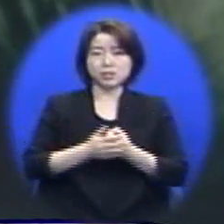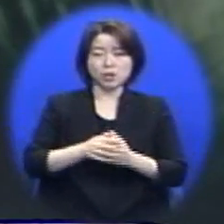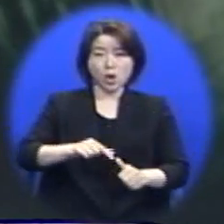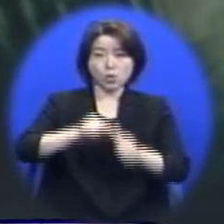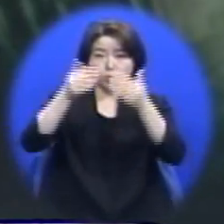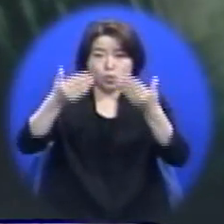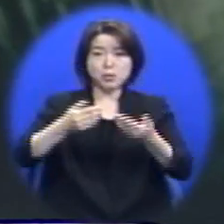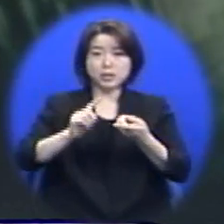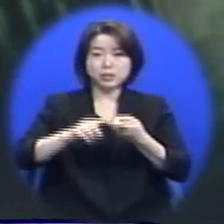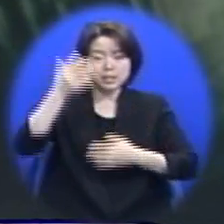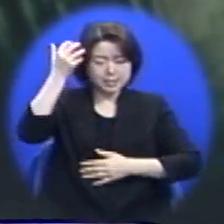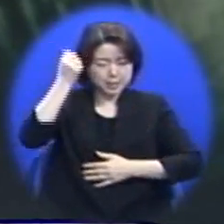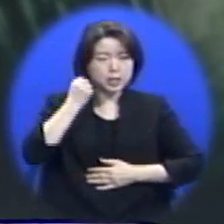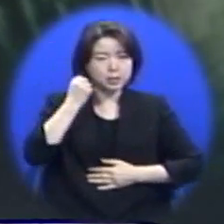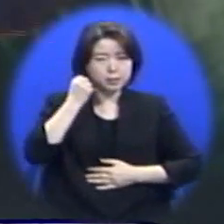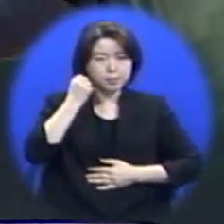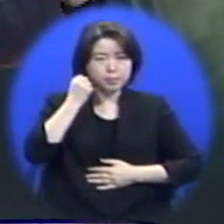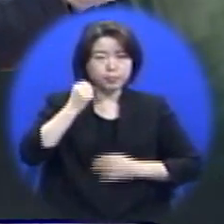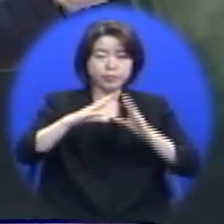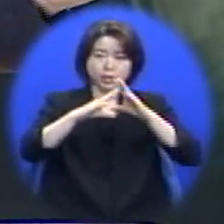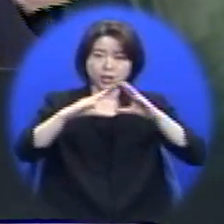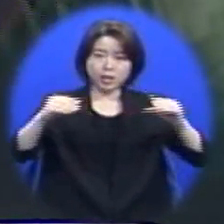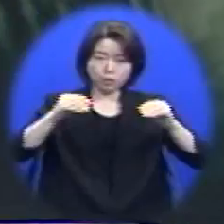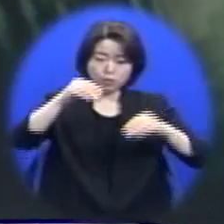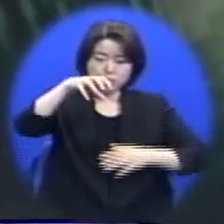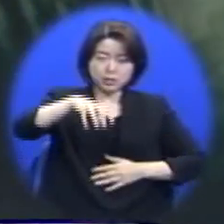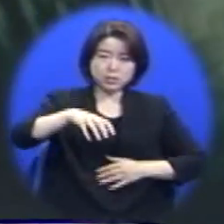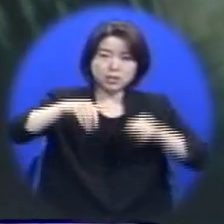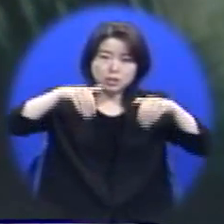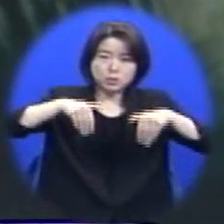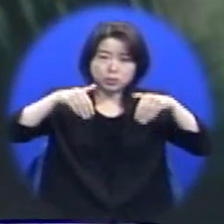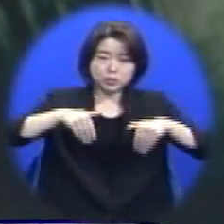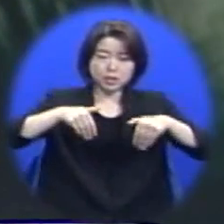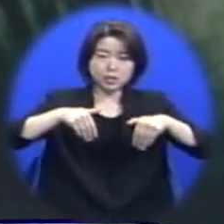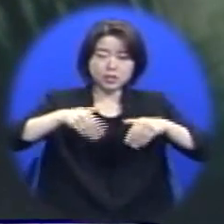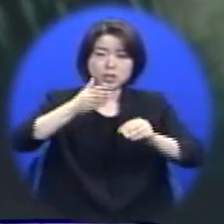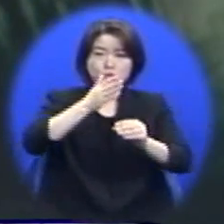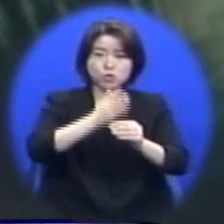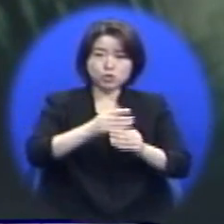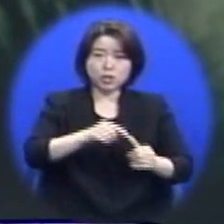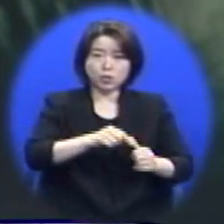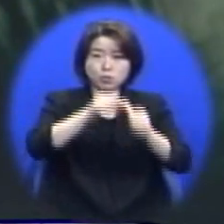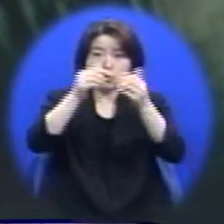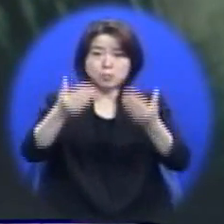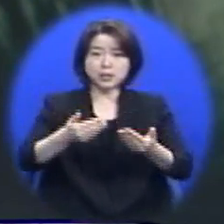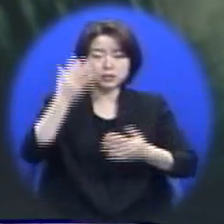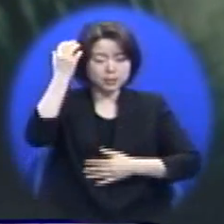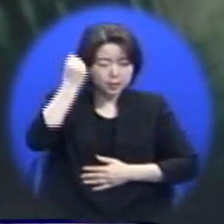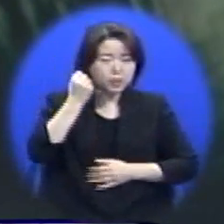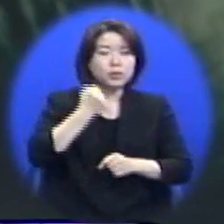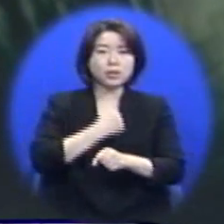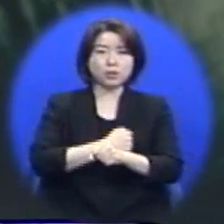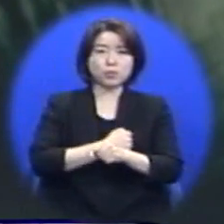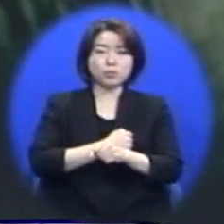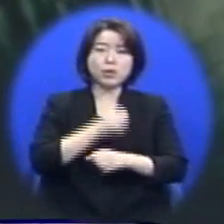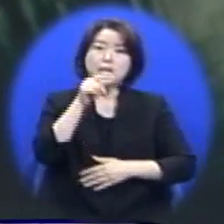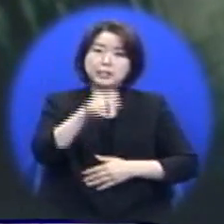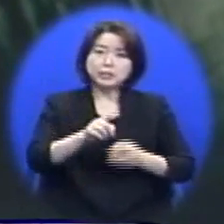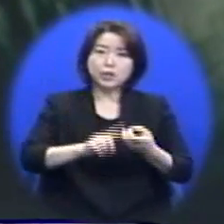구원받은 것을 기억하고 애굽에 종살이하다가 구원받은 것을 기억하고 그것을